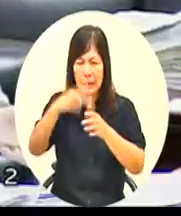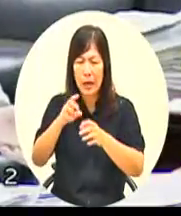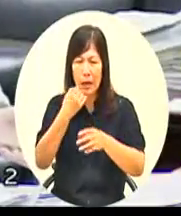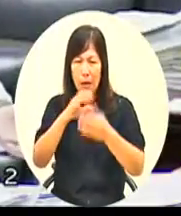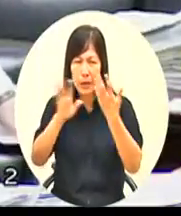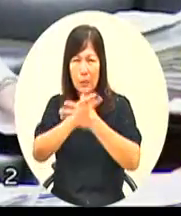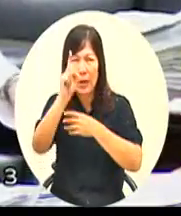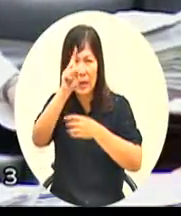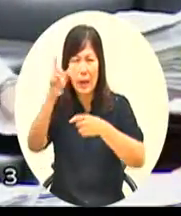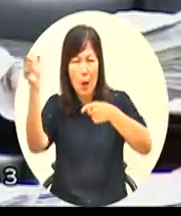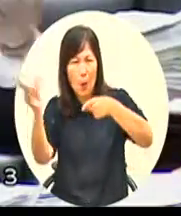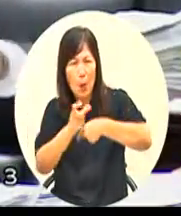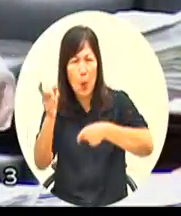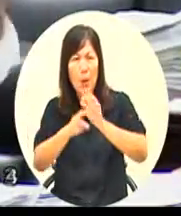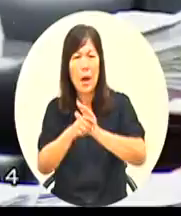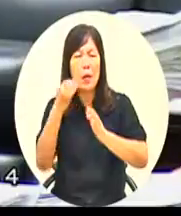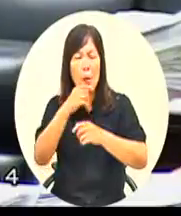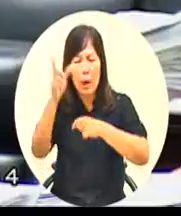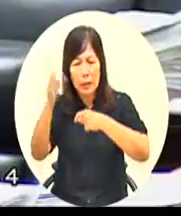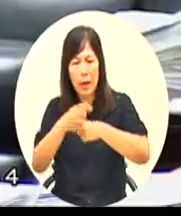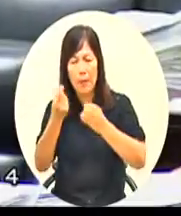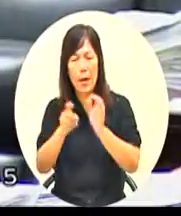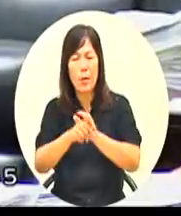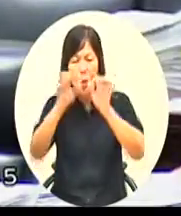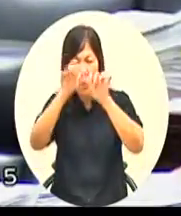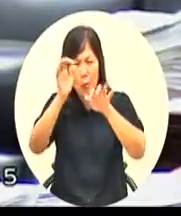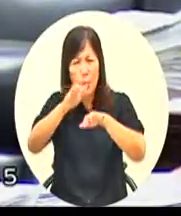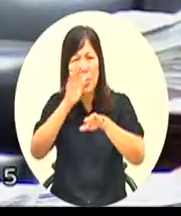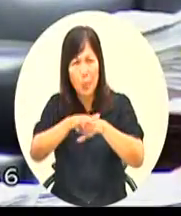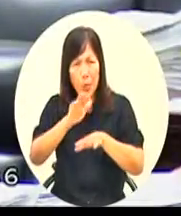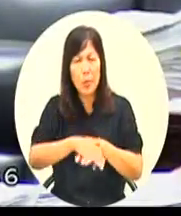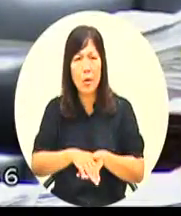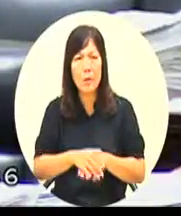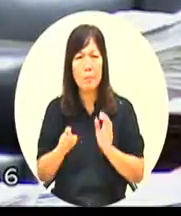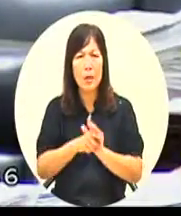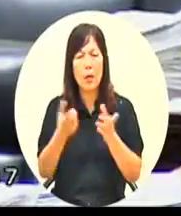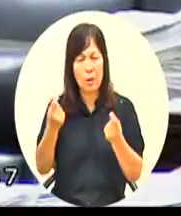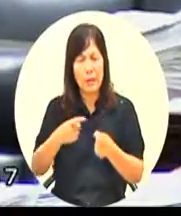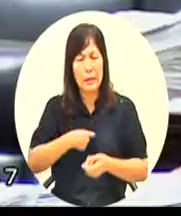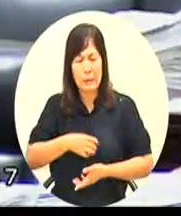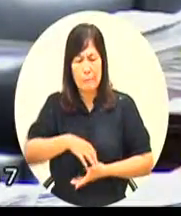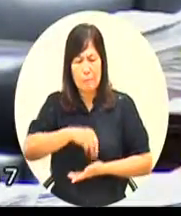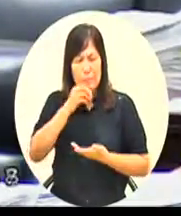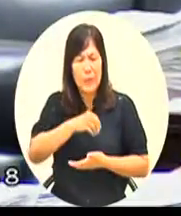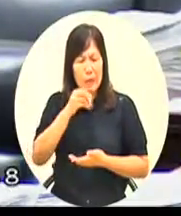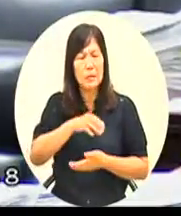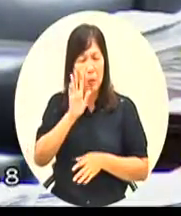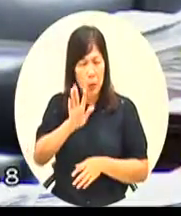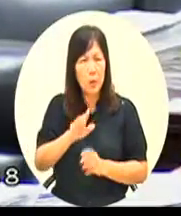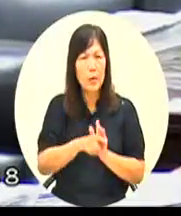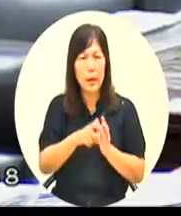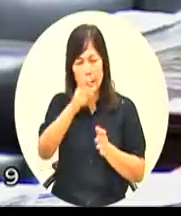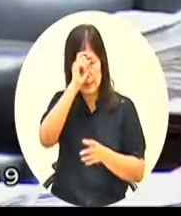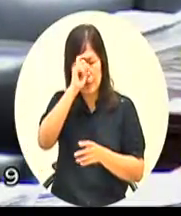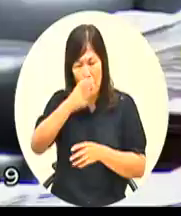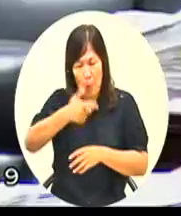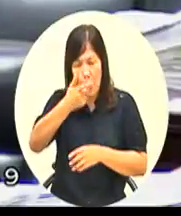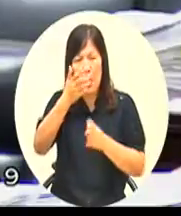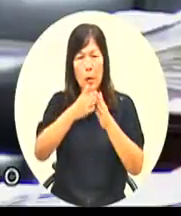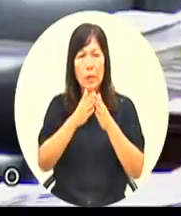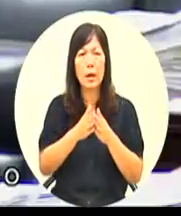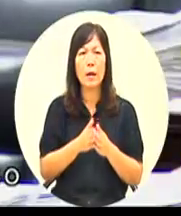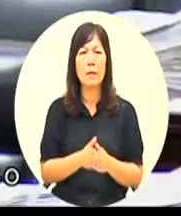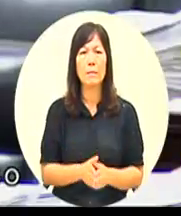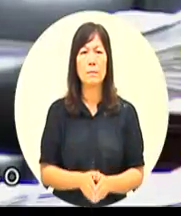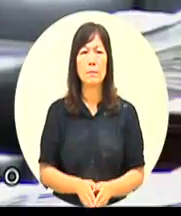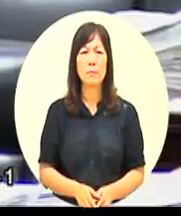雨。台湾即使不进来，它也带来很多的雨量，我们真的很担心哎，所以这个部分我希望你们赶快加紧脚步，好不好？ 脚